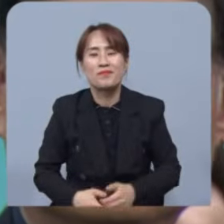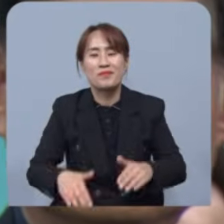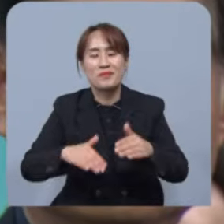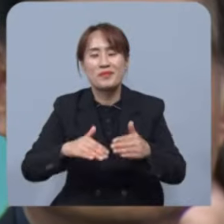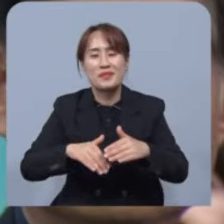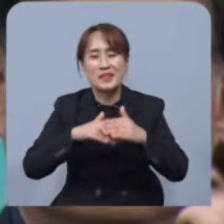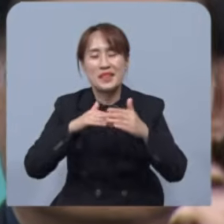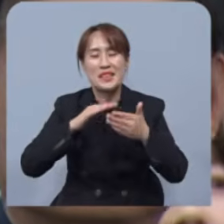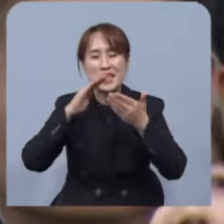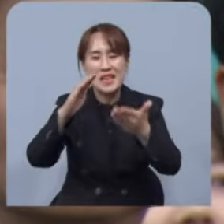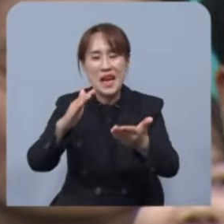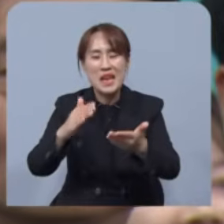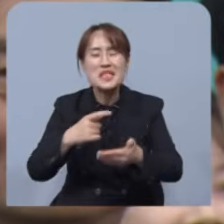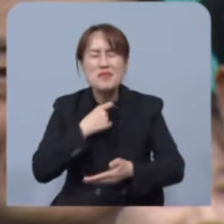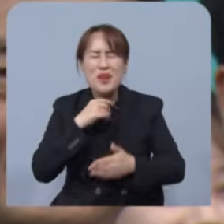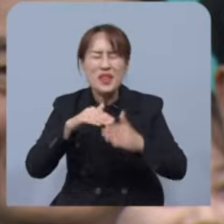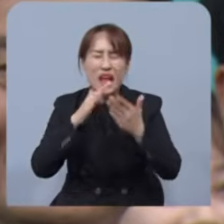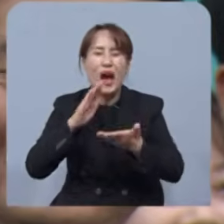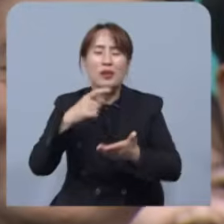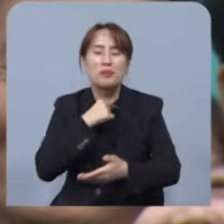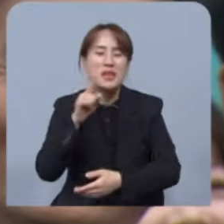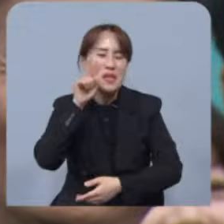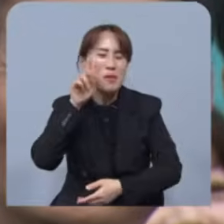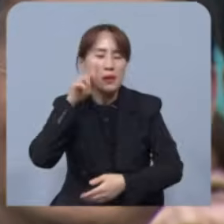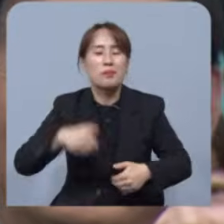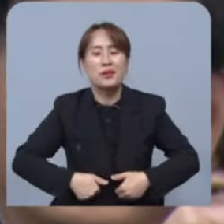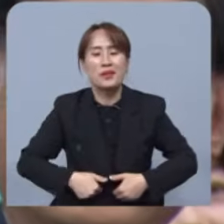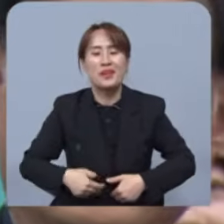하려면 한 1박 2일쯤 제가 드리고 싶은데